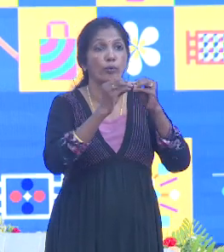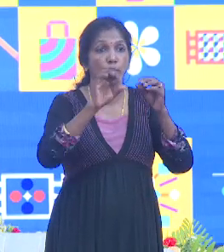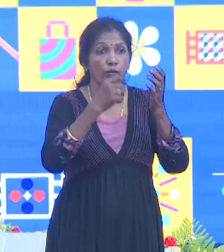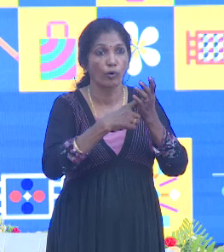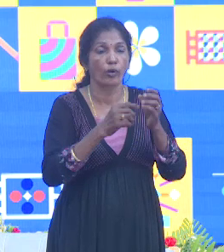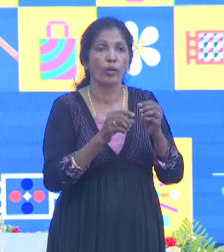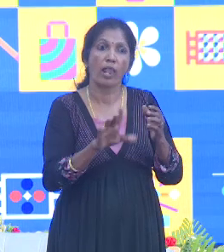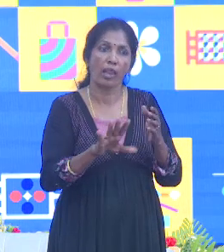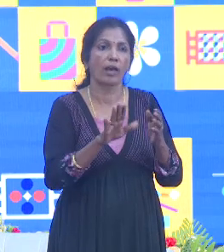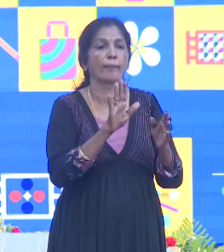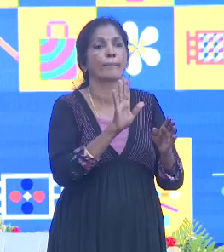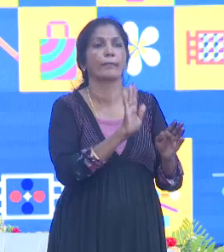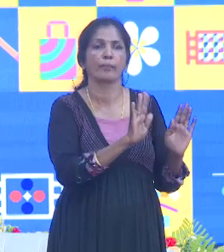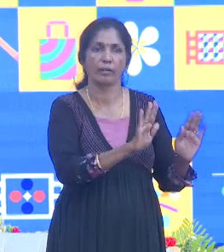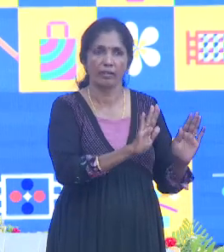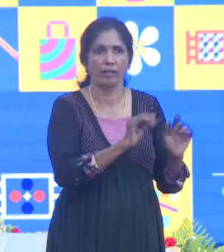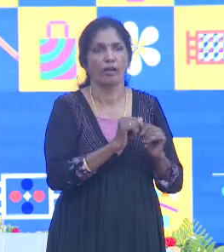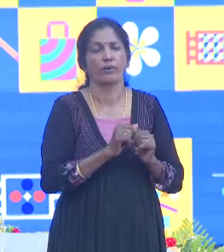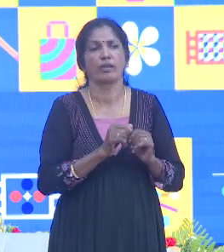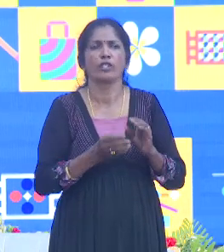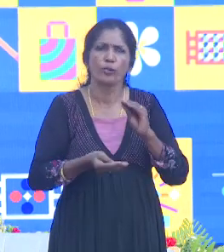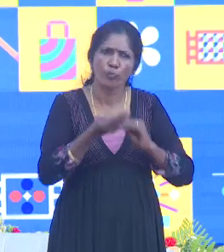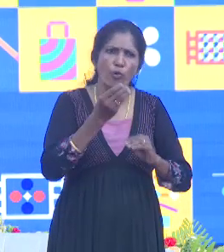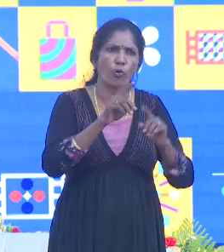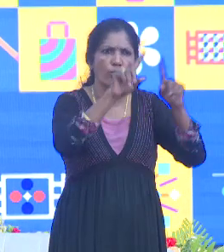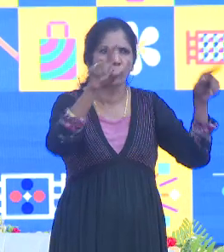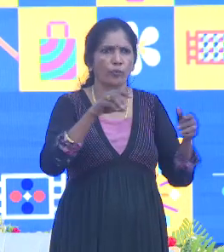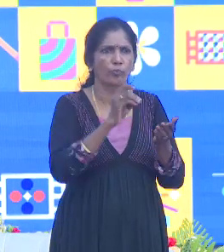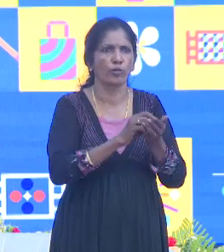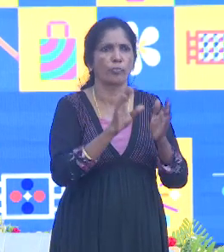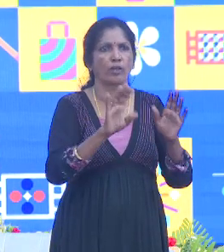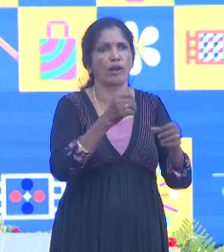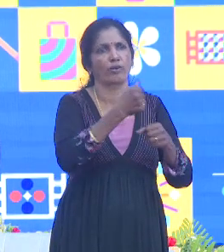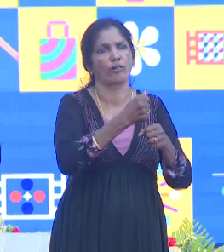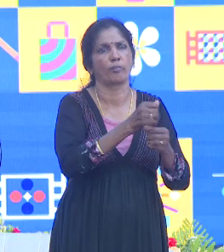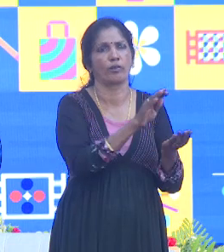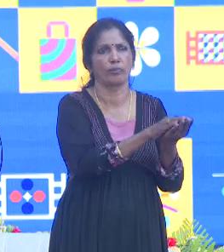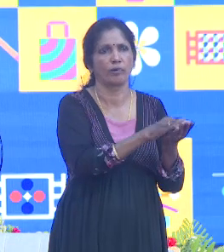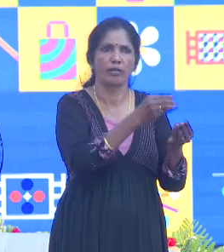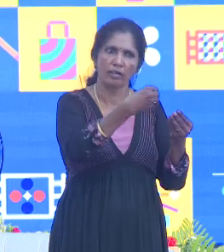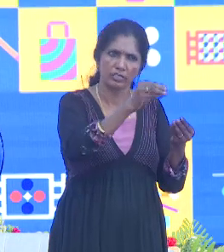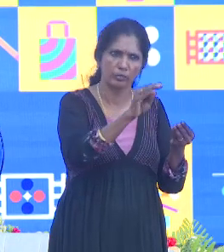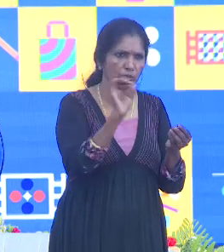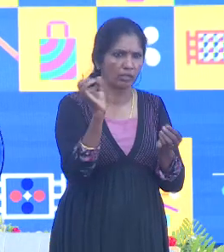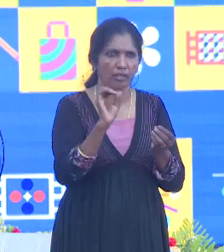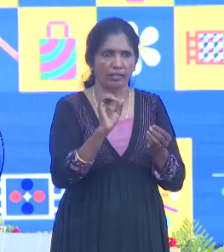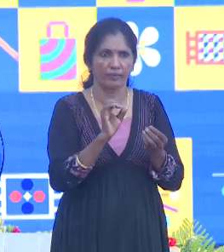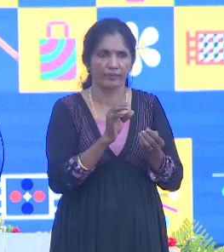കേസുകൾ, അതിലുണ്ട് 8,000 ഏക്കറോളം ഭൂമി ഇനിയും കിടക്കുക, മിച്ചഭൂമി ഏറ്റെടുത്ത് വിതരണം ചെയ്യുന്നതിന് വേണ്ടി.